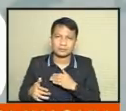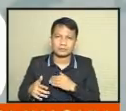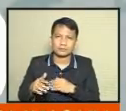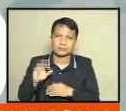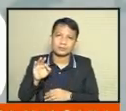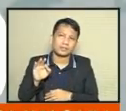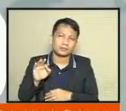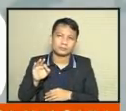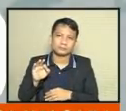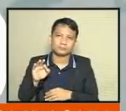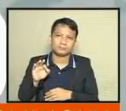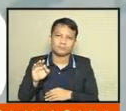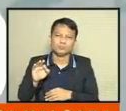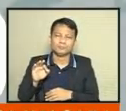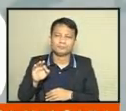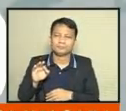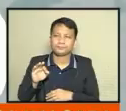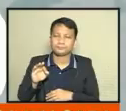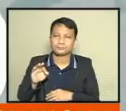Po,